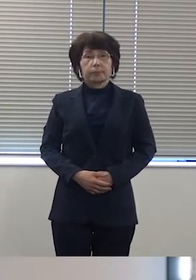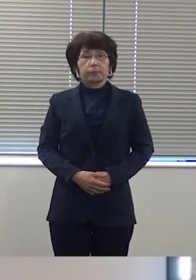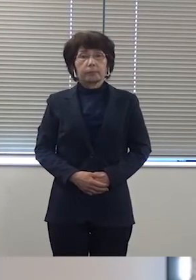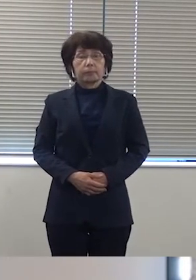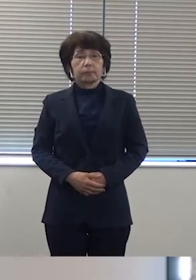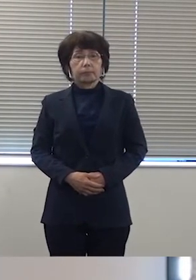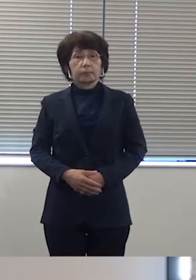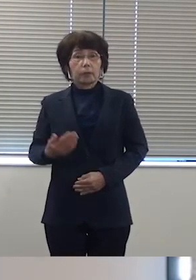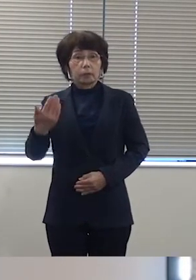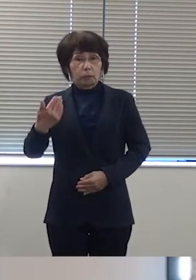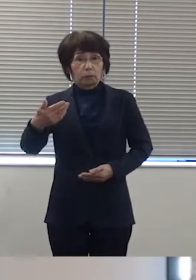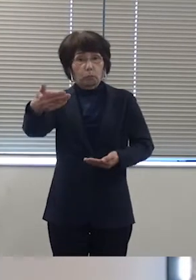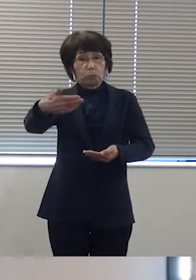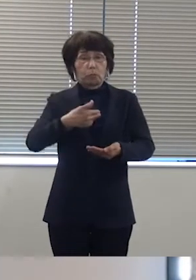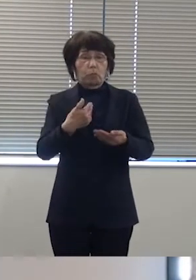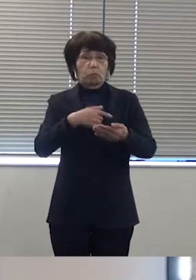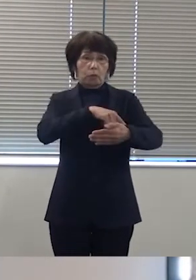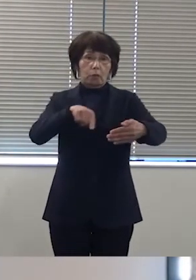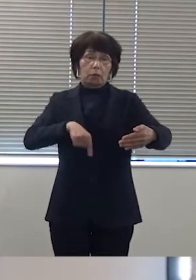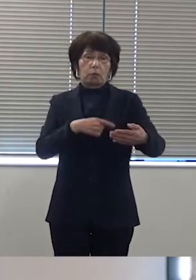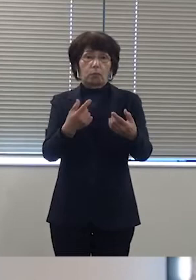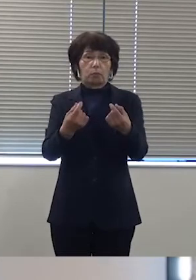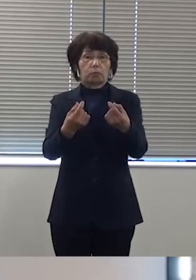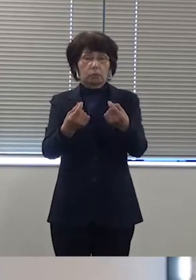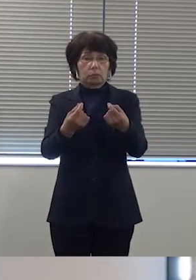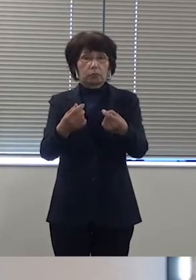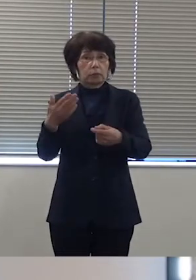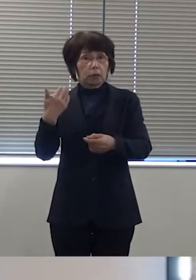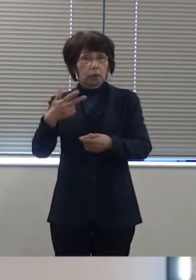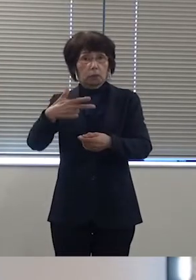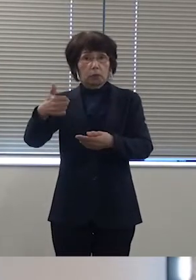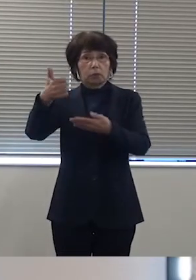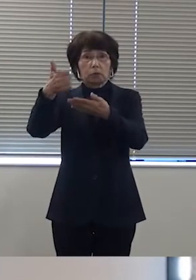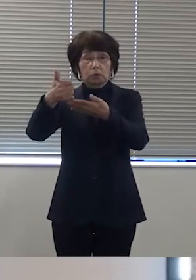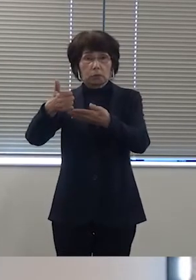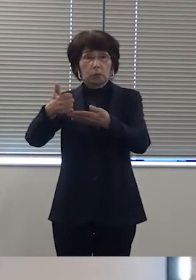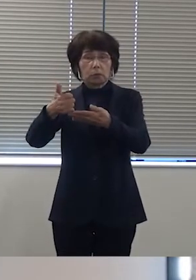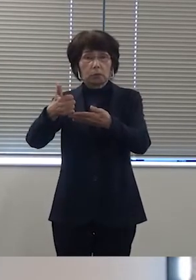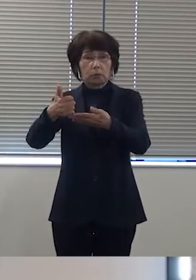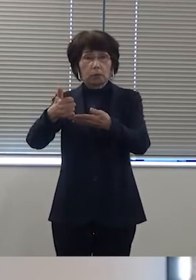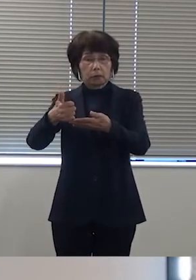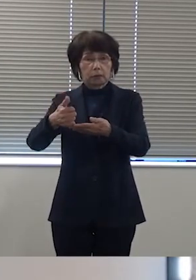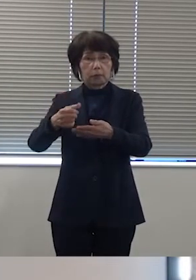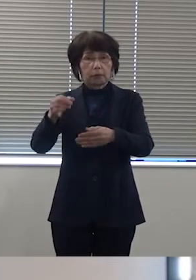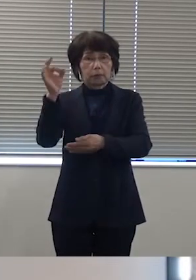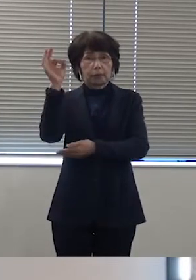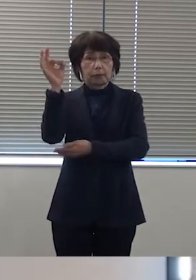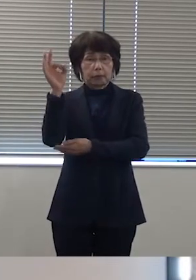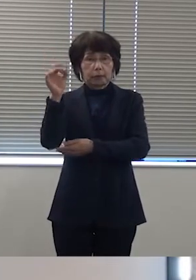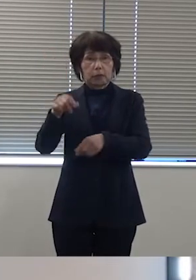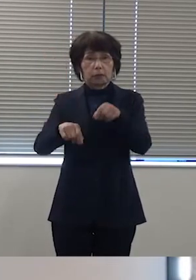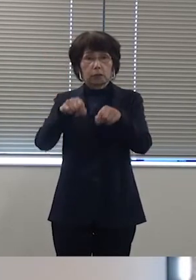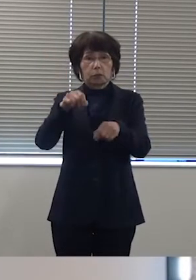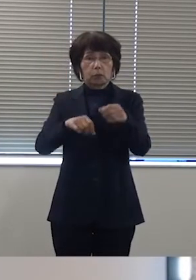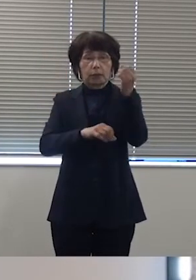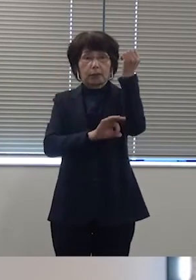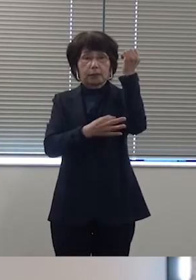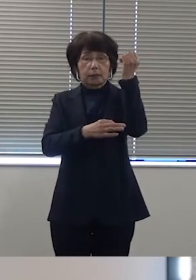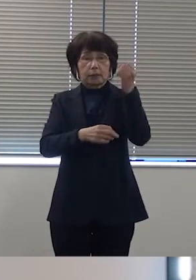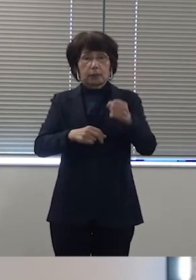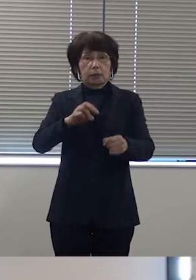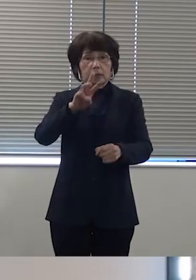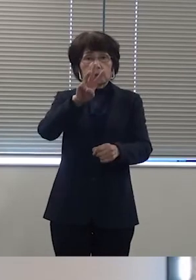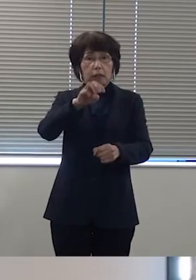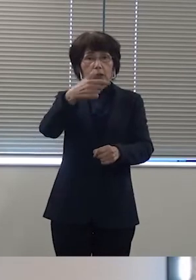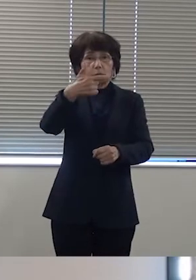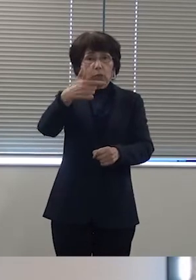金を36億円程度全て吐き出したというふうにおっしゃっていたんですけれども、それは基金患者が告白したというふうに話し